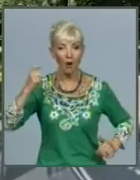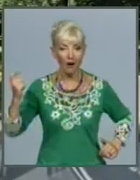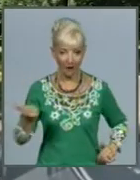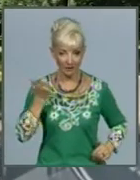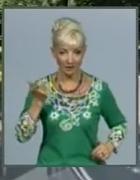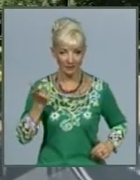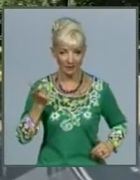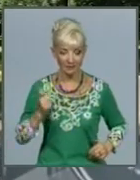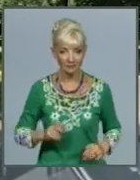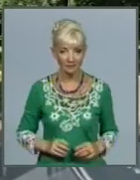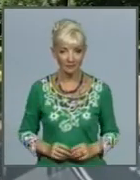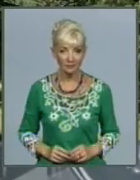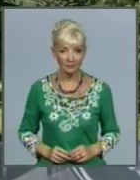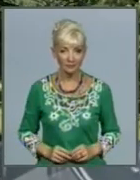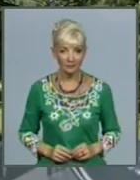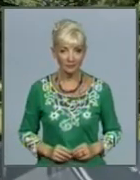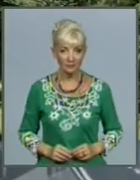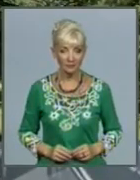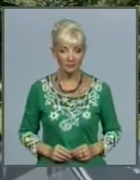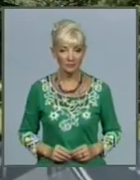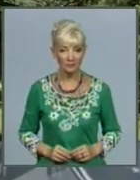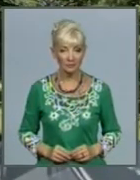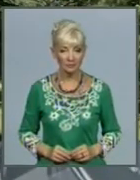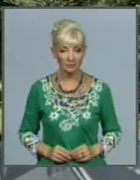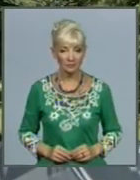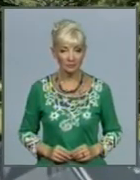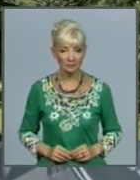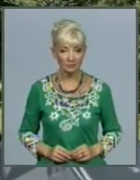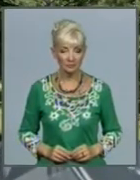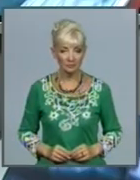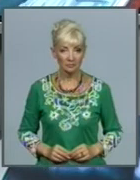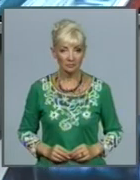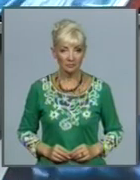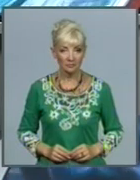Ігор Безкровний та Ярослав Кононенко. Харківські звістя.